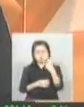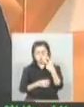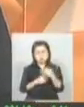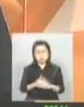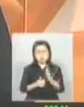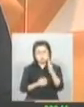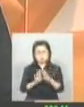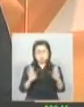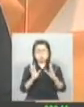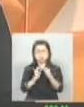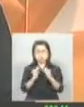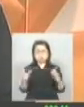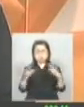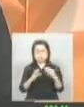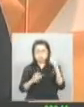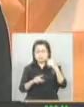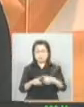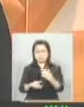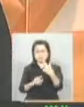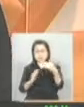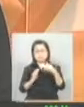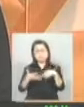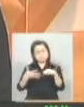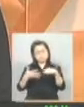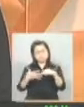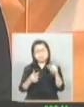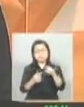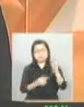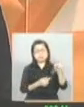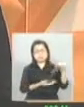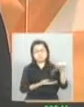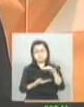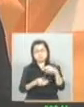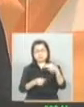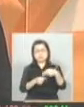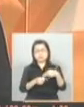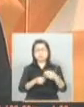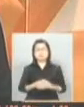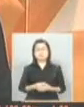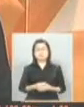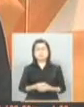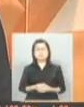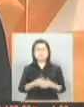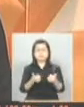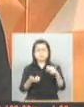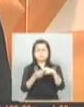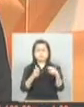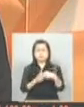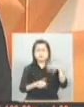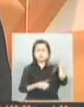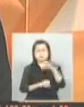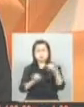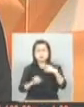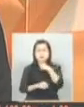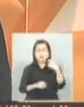ประชุมกันในต้นเดือนมีนาคมนี้เรื่องของการนำเข้าเพิ่มเติมของปาล์มน้ำมันค่ะเรื่องของปัญหาภัยแล้งนะคะที่กำลัง